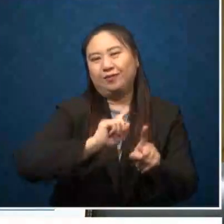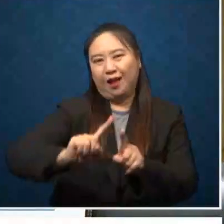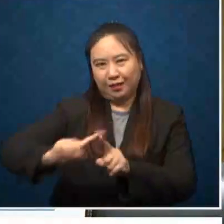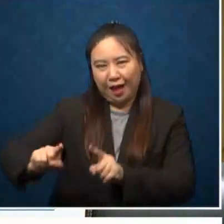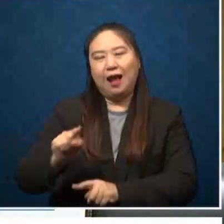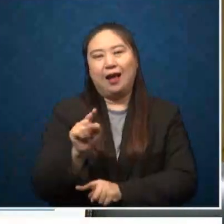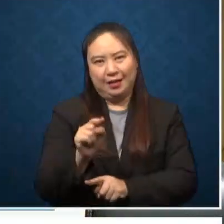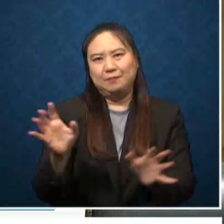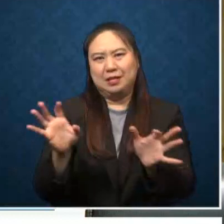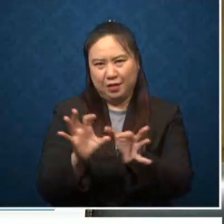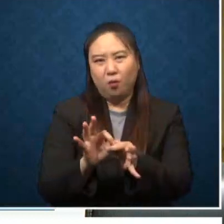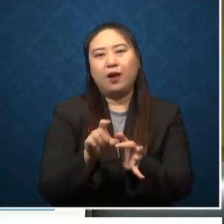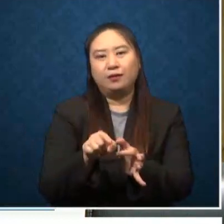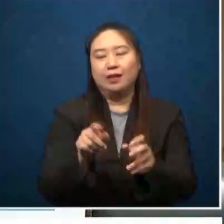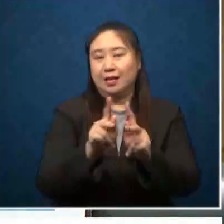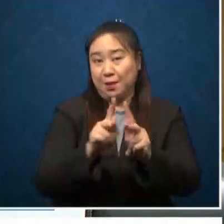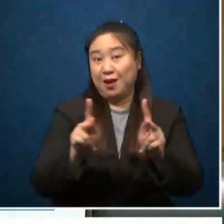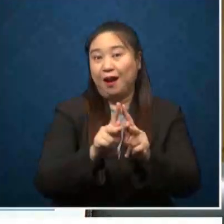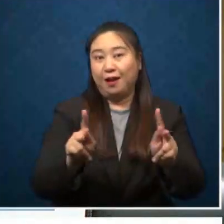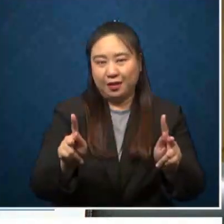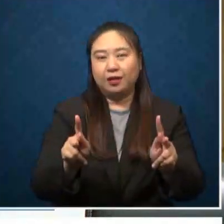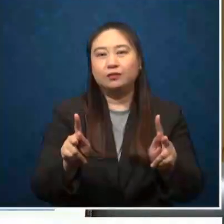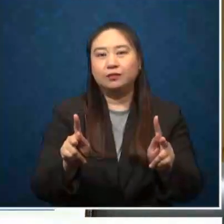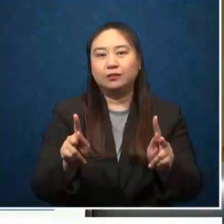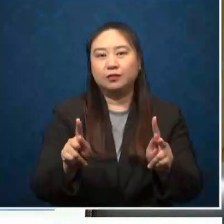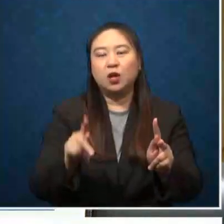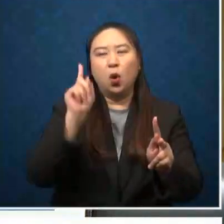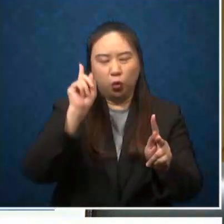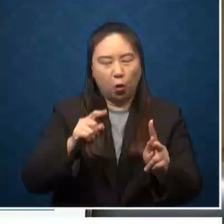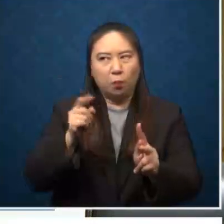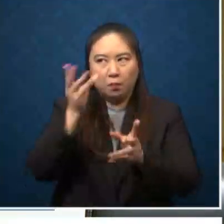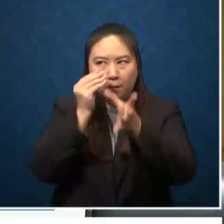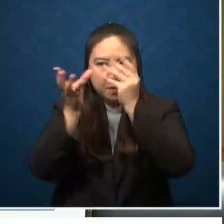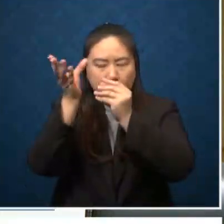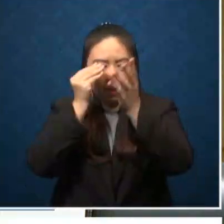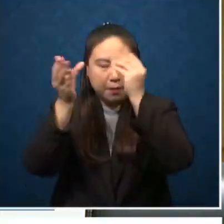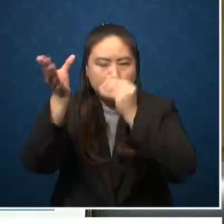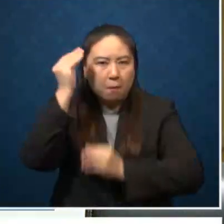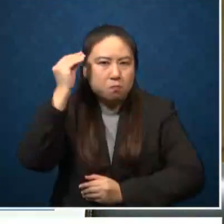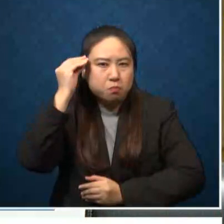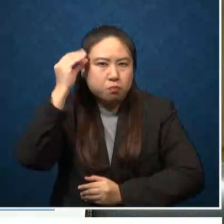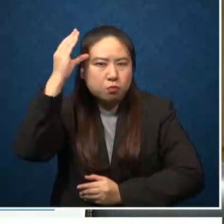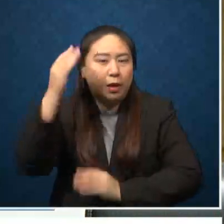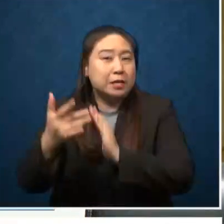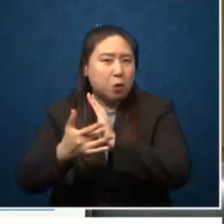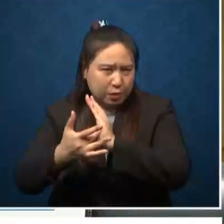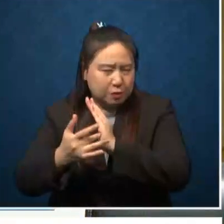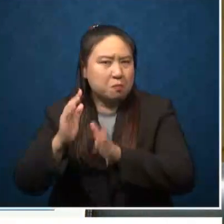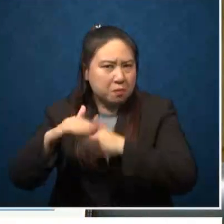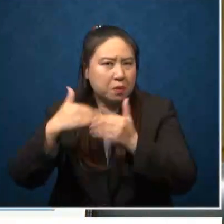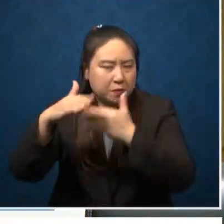จะเป็นอีกส่วนหนึ่งที่กรรมการหมู่บ้านจะต้องศึกษาและใช้ประโยชน์เพื่อยกระดับคุณภาพชีวิต